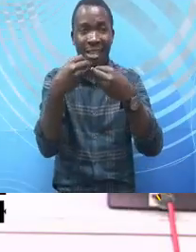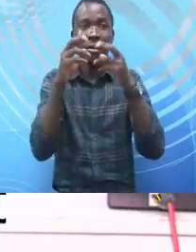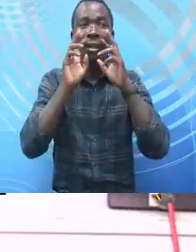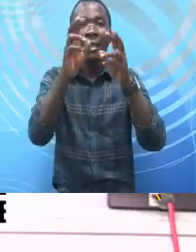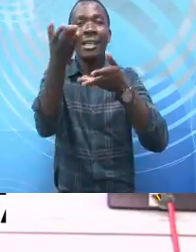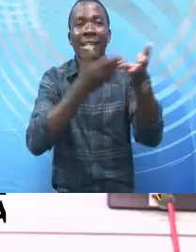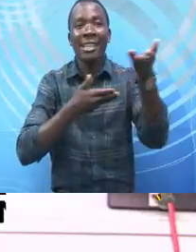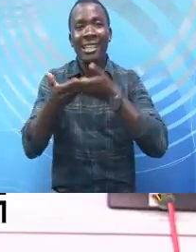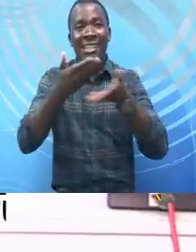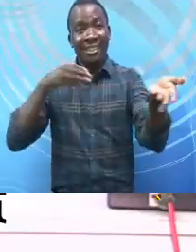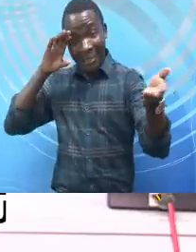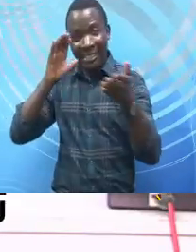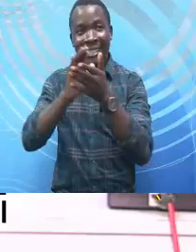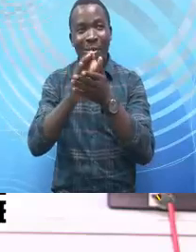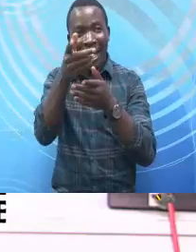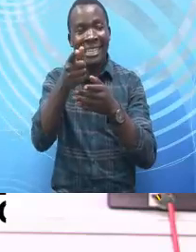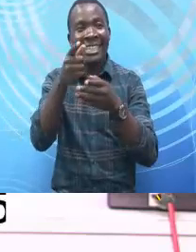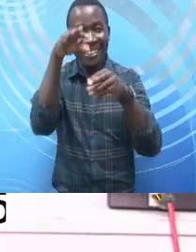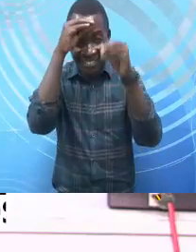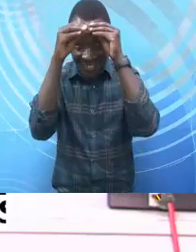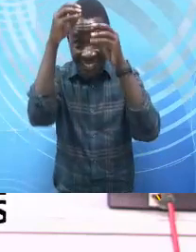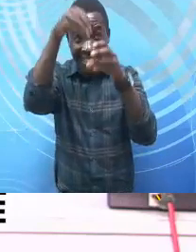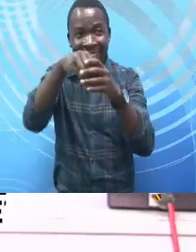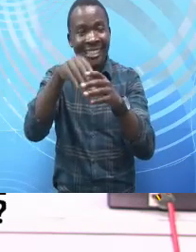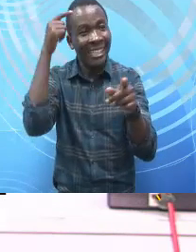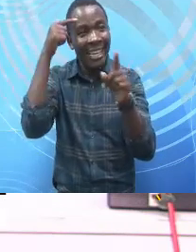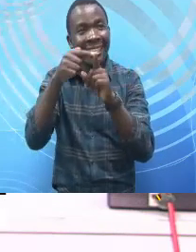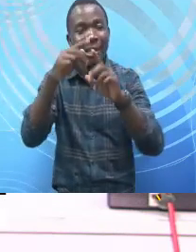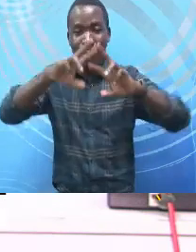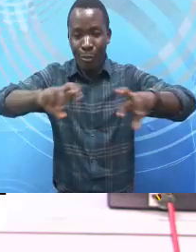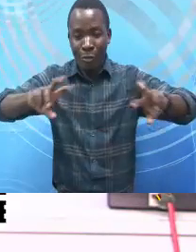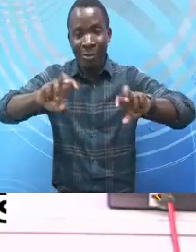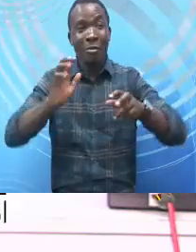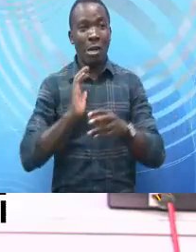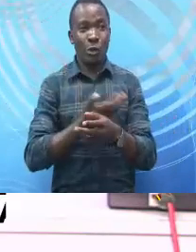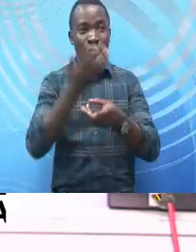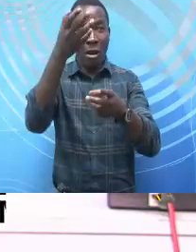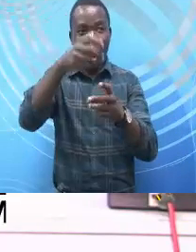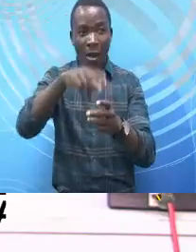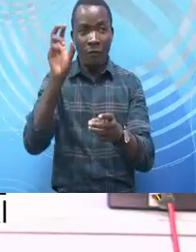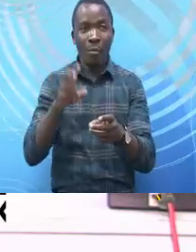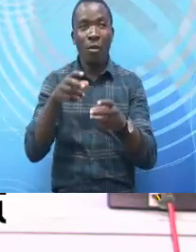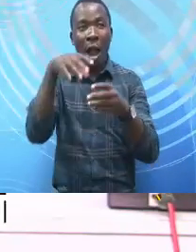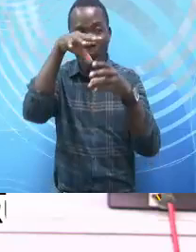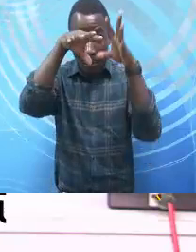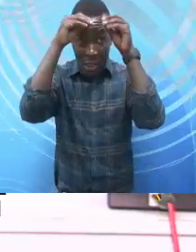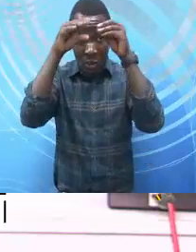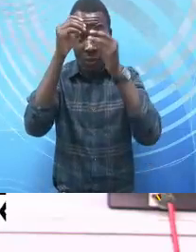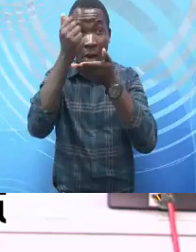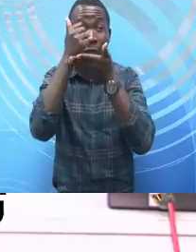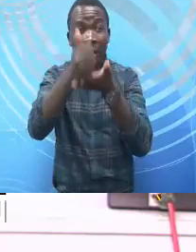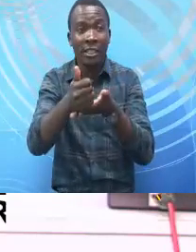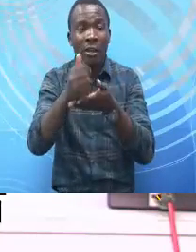kiganiro twizere ko hari amasomo ukuyemo tugamije ko mu gusesengura kwacu havamo amasomo atuma ubuzima